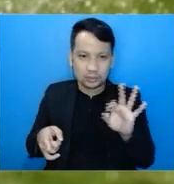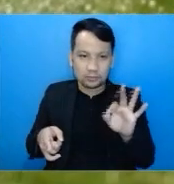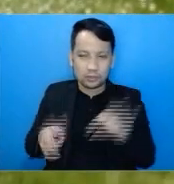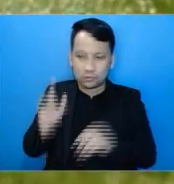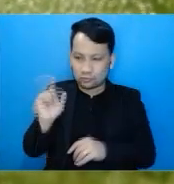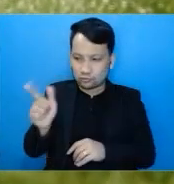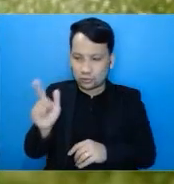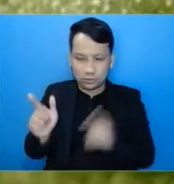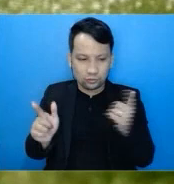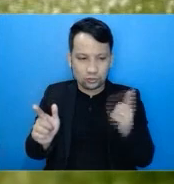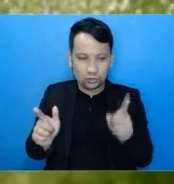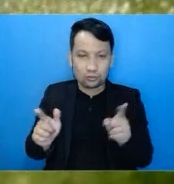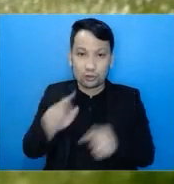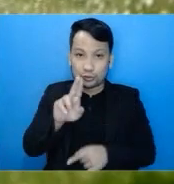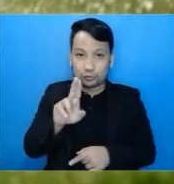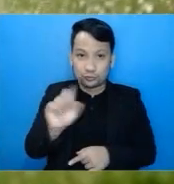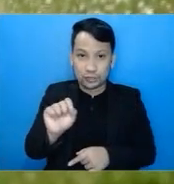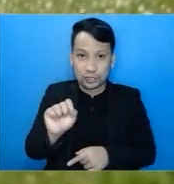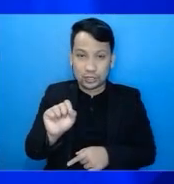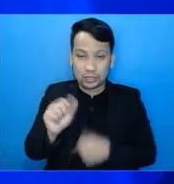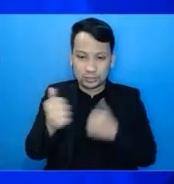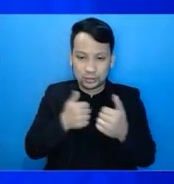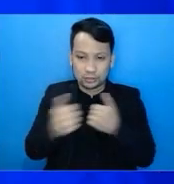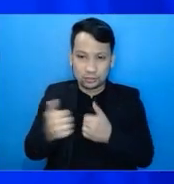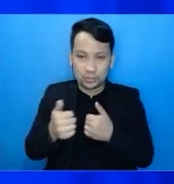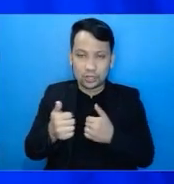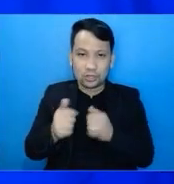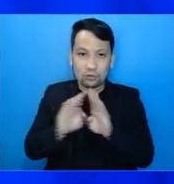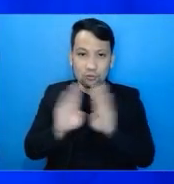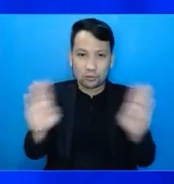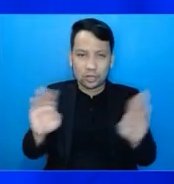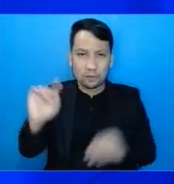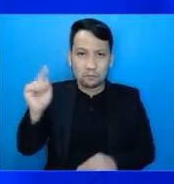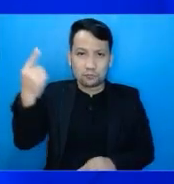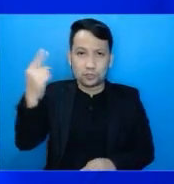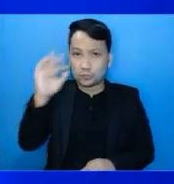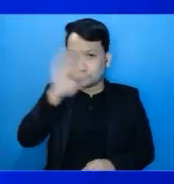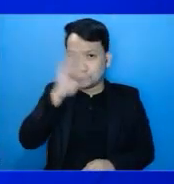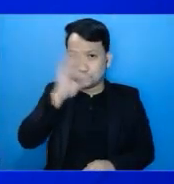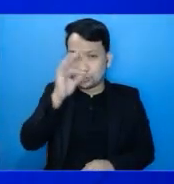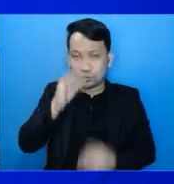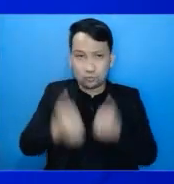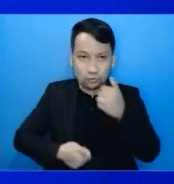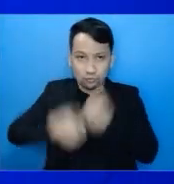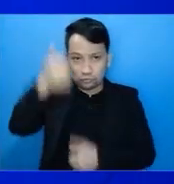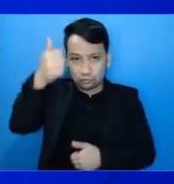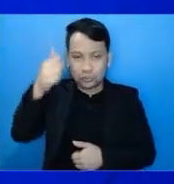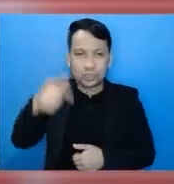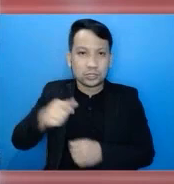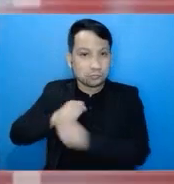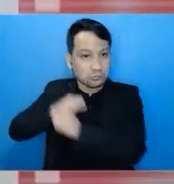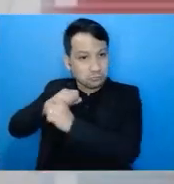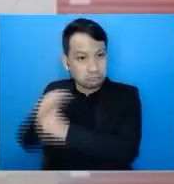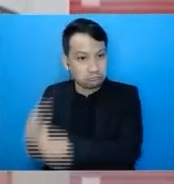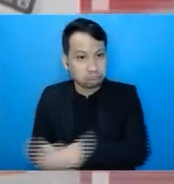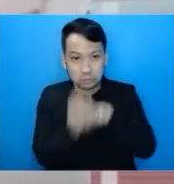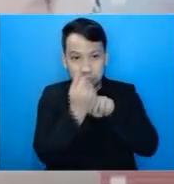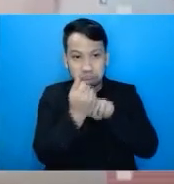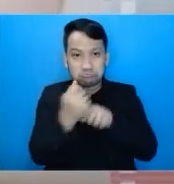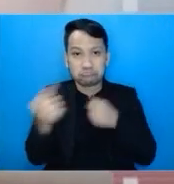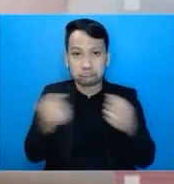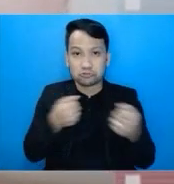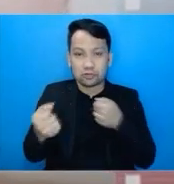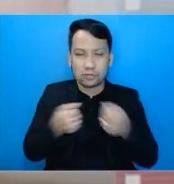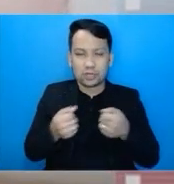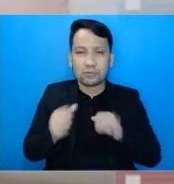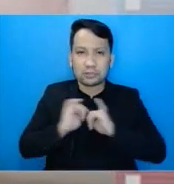2021 US Women's Open title para maging unang Pinoy na nanalo sa prestigyosong golf tournament. Tinabla rin ng Phil